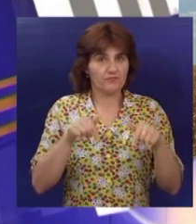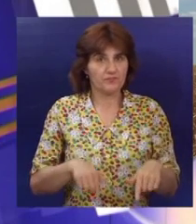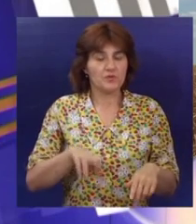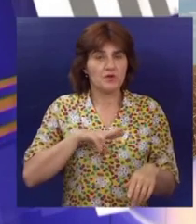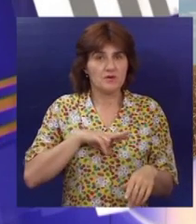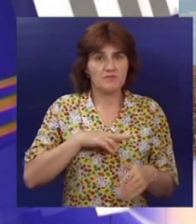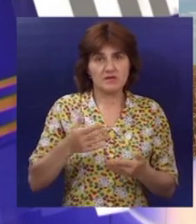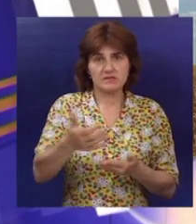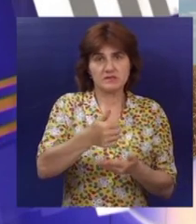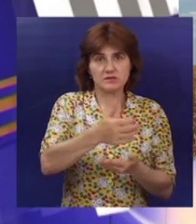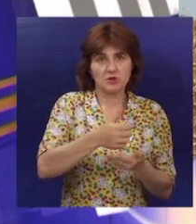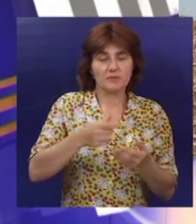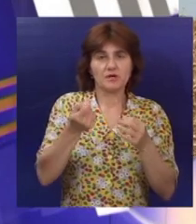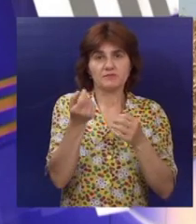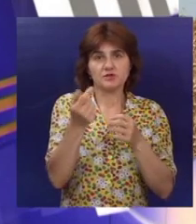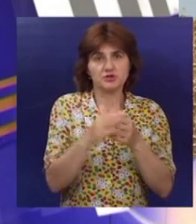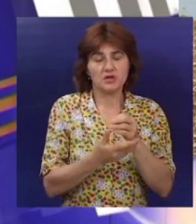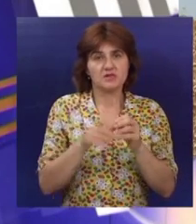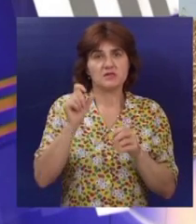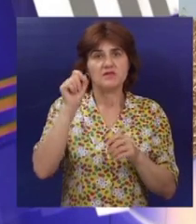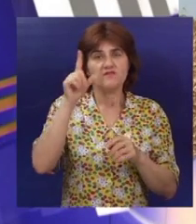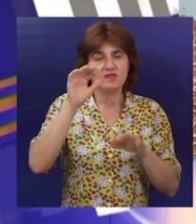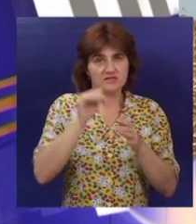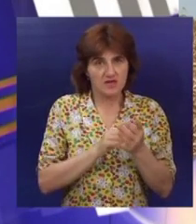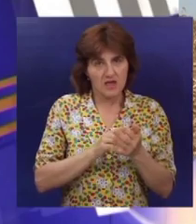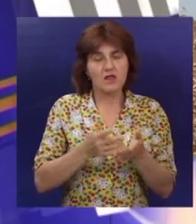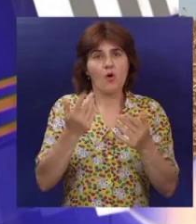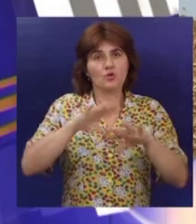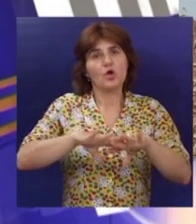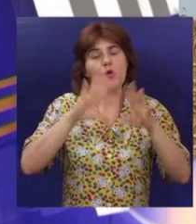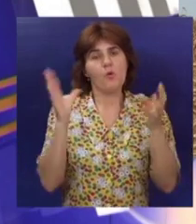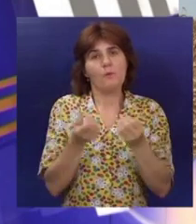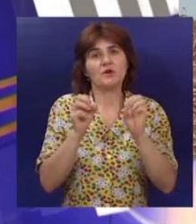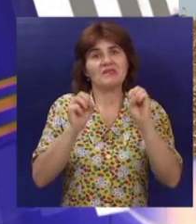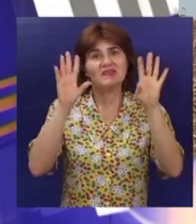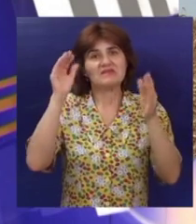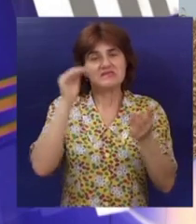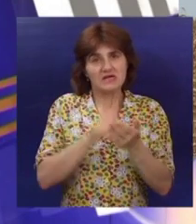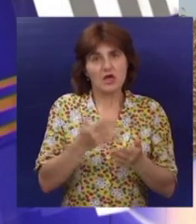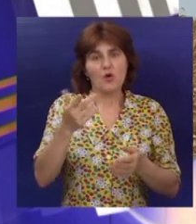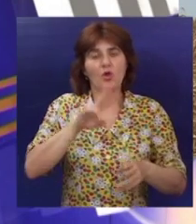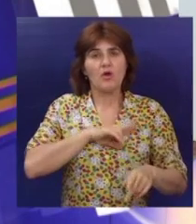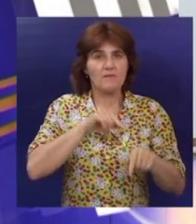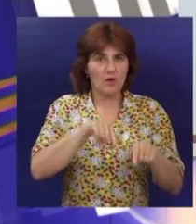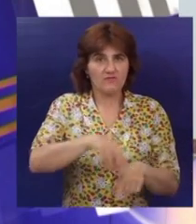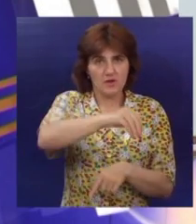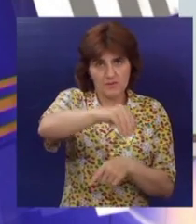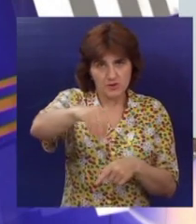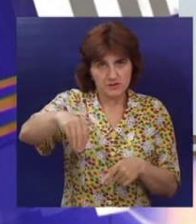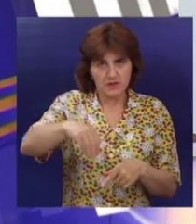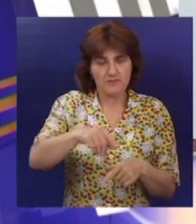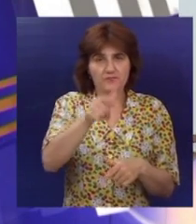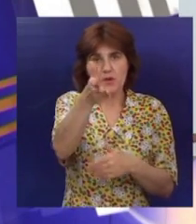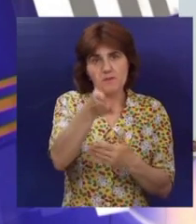sa 12.740 od ukupno 19.650 hektara koliko se nalazi pod ovom kulturom.